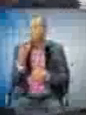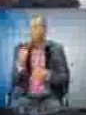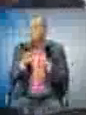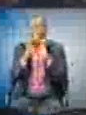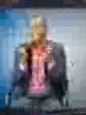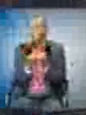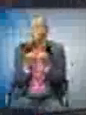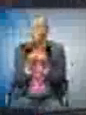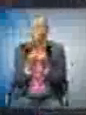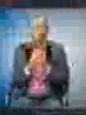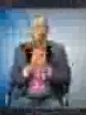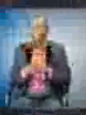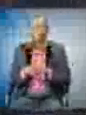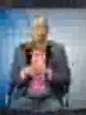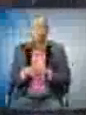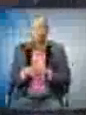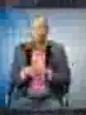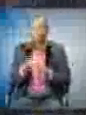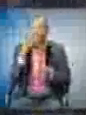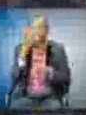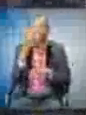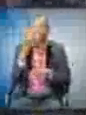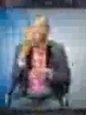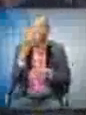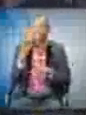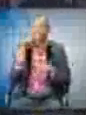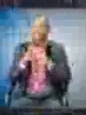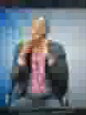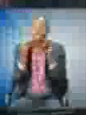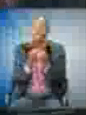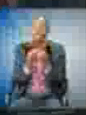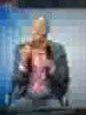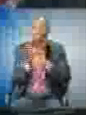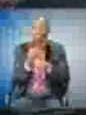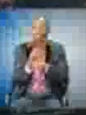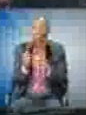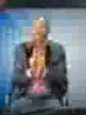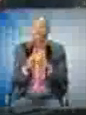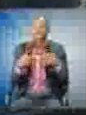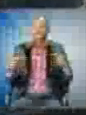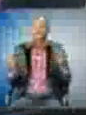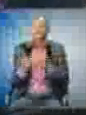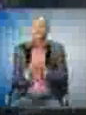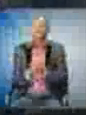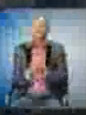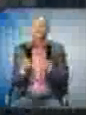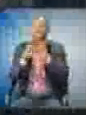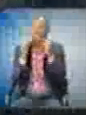ça? 24 équipes. Et vous travaillez avec des grandes sociétés comme Tenke Fungurume.